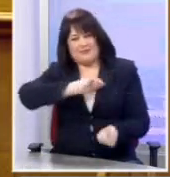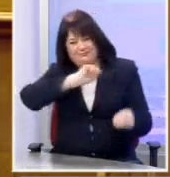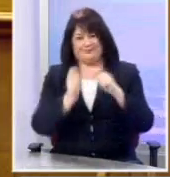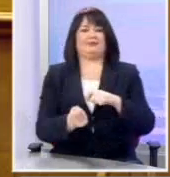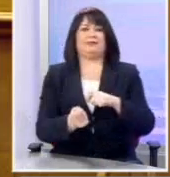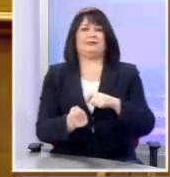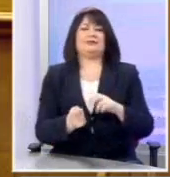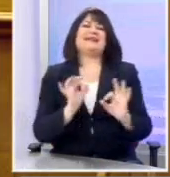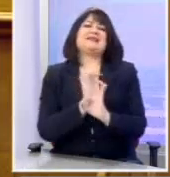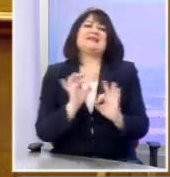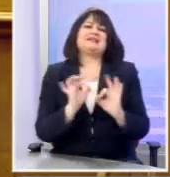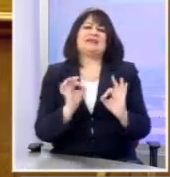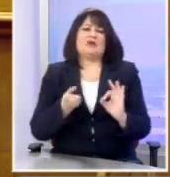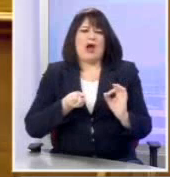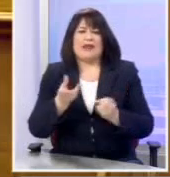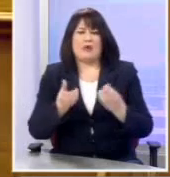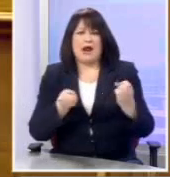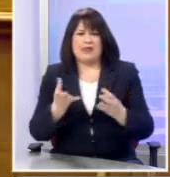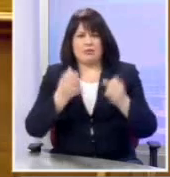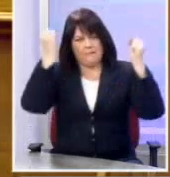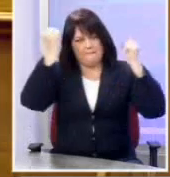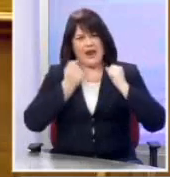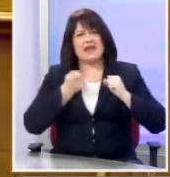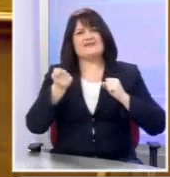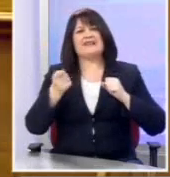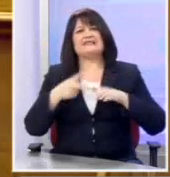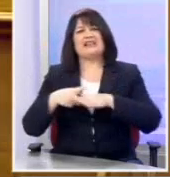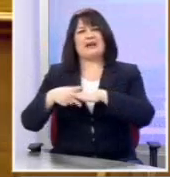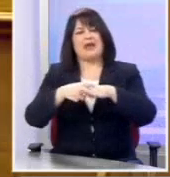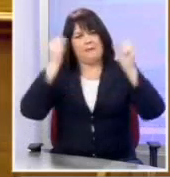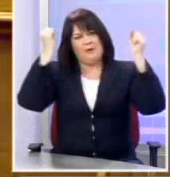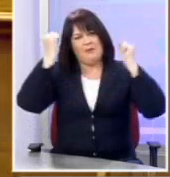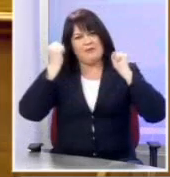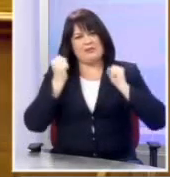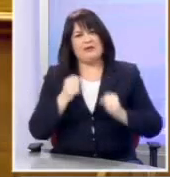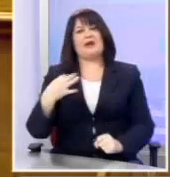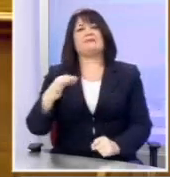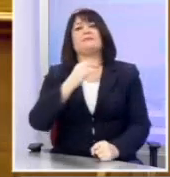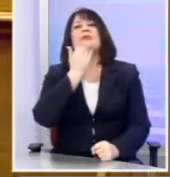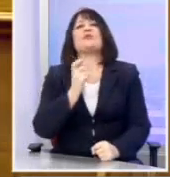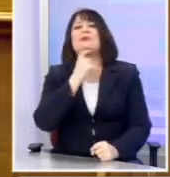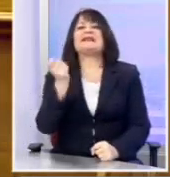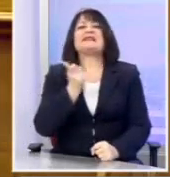με μαθηματική ακρίβεια οδηγεί σε κατάρρευση των ταμείων και αδυναμία πληρωμής συντάξεων.